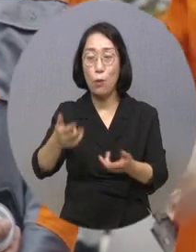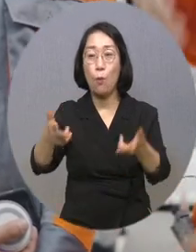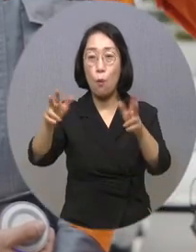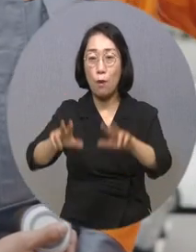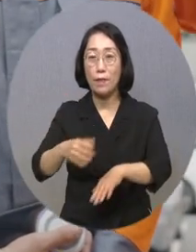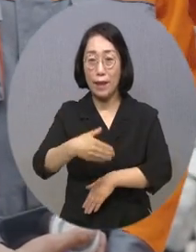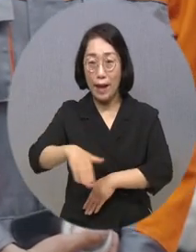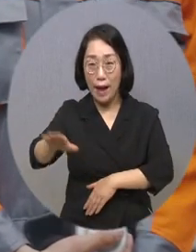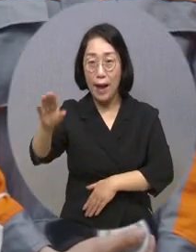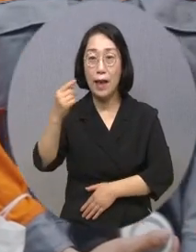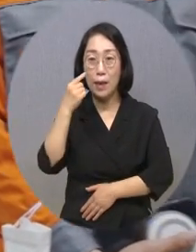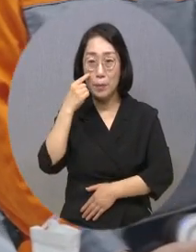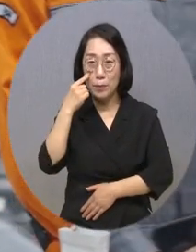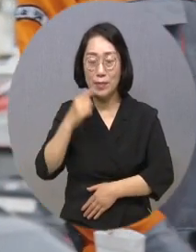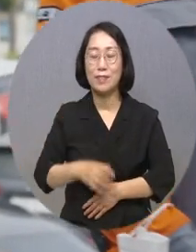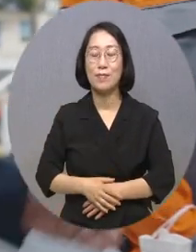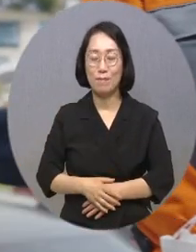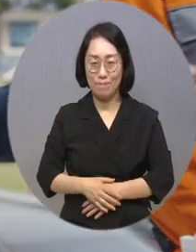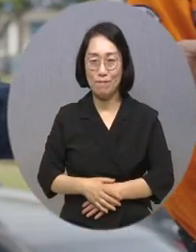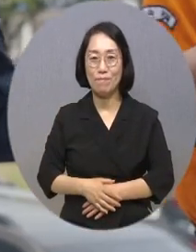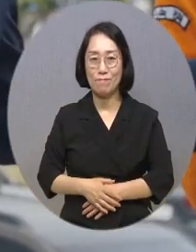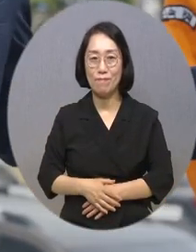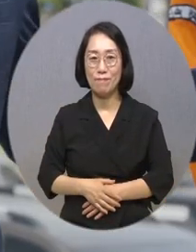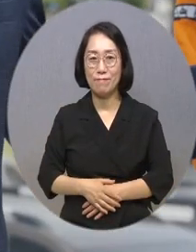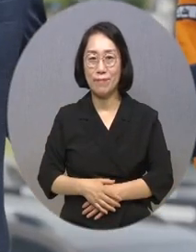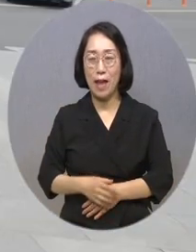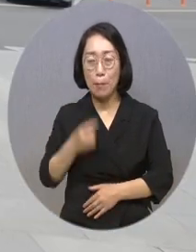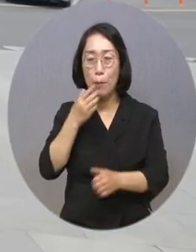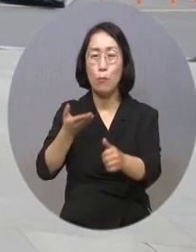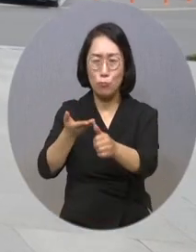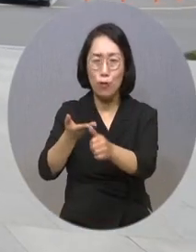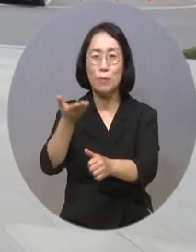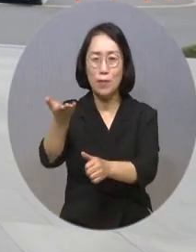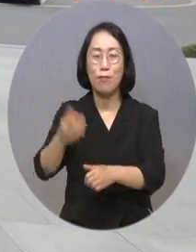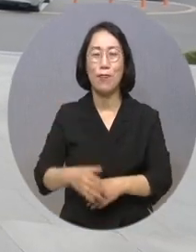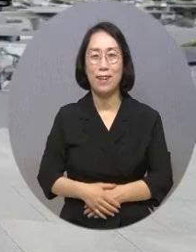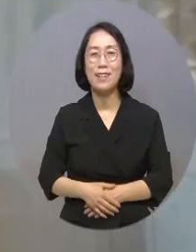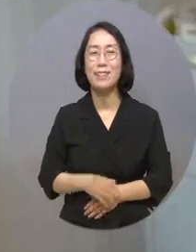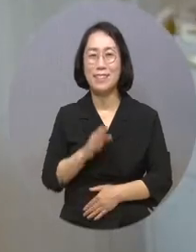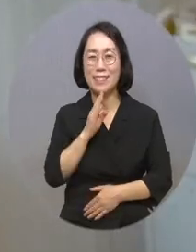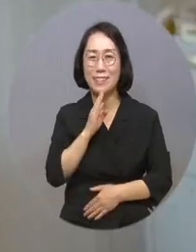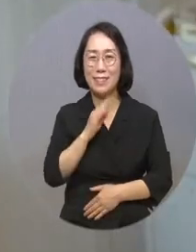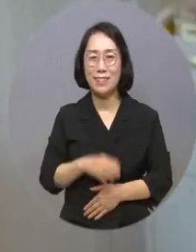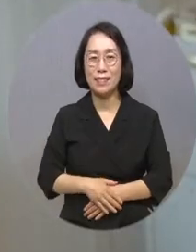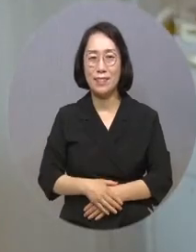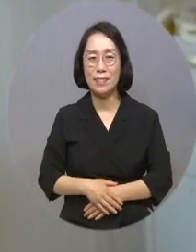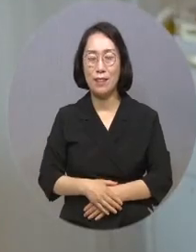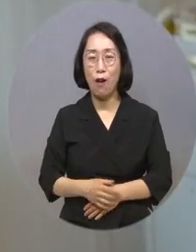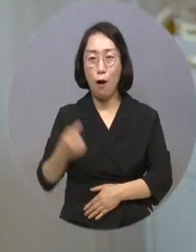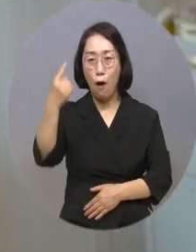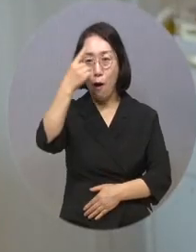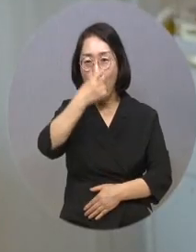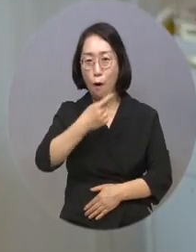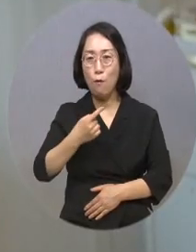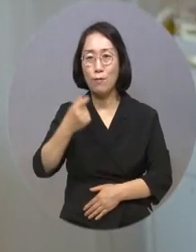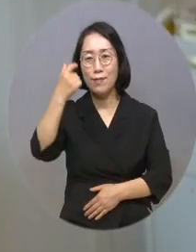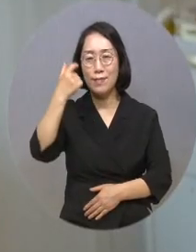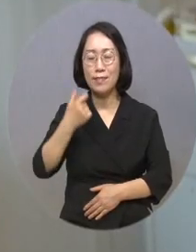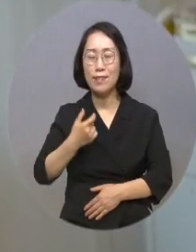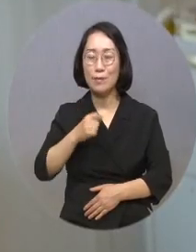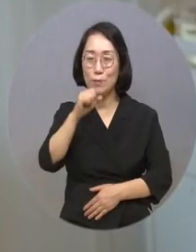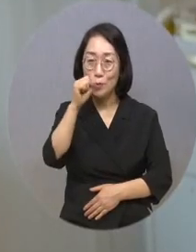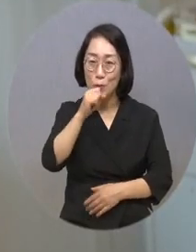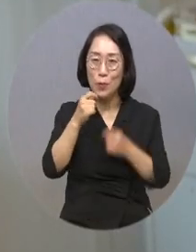같으니까 낙지공원으로 한번 가보도록 하겠습니다. 낙지 한 마리 먹여야 되겠네. 근데 인상이 너무 좋으시고